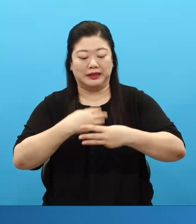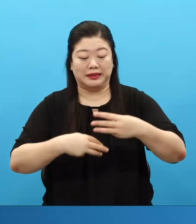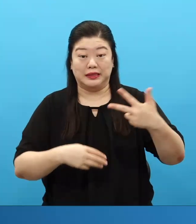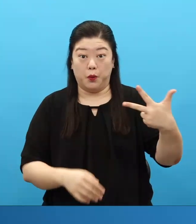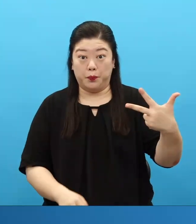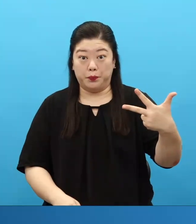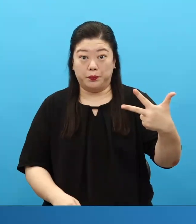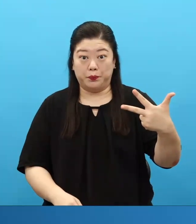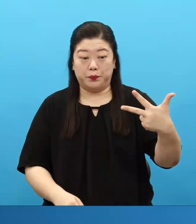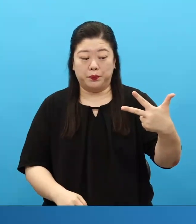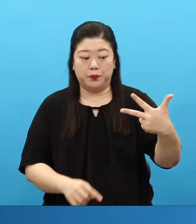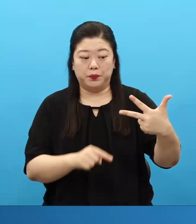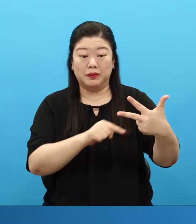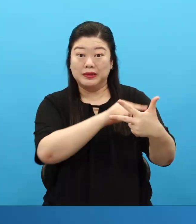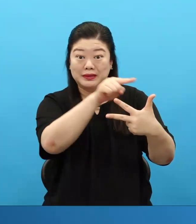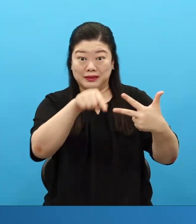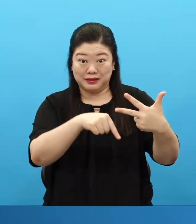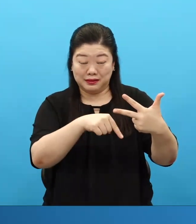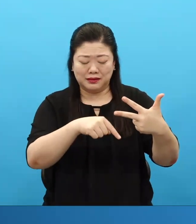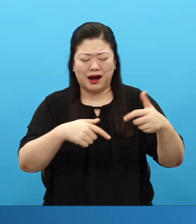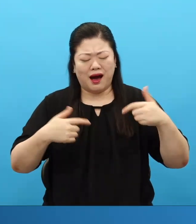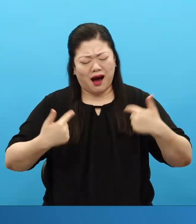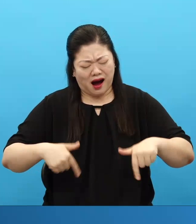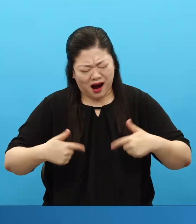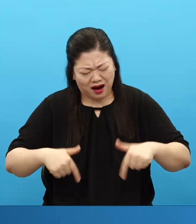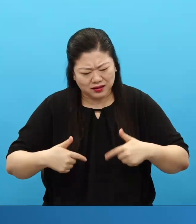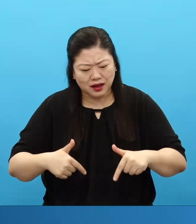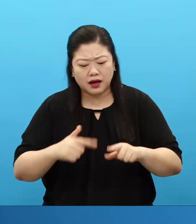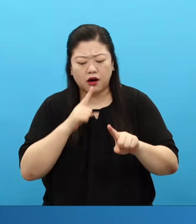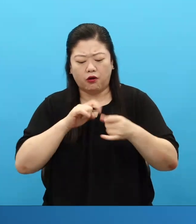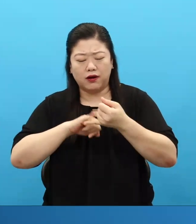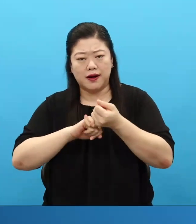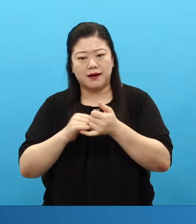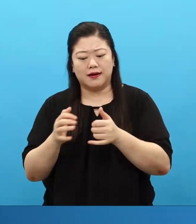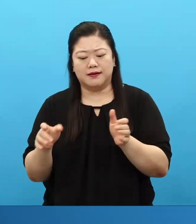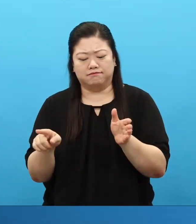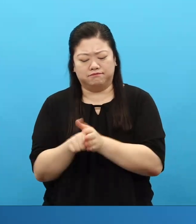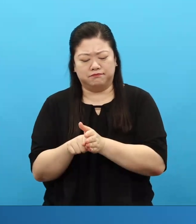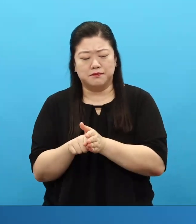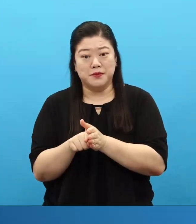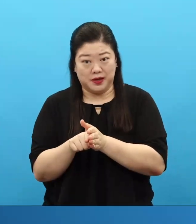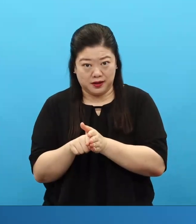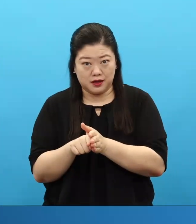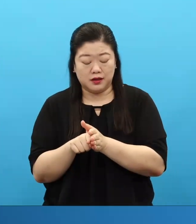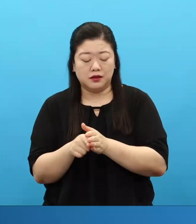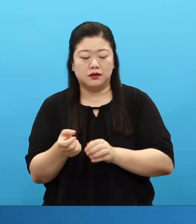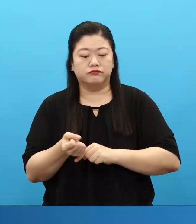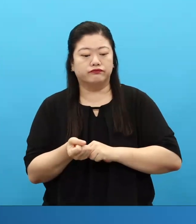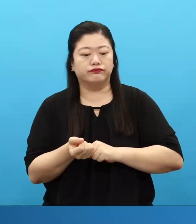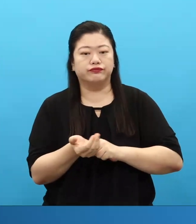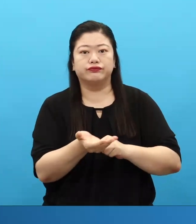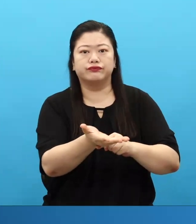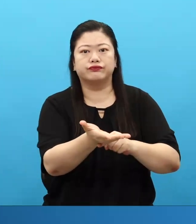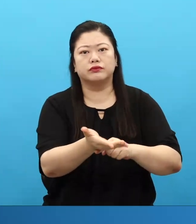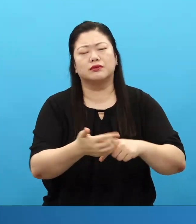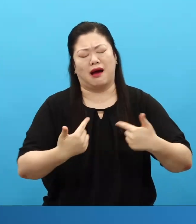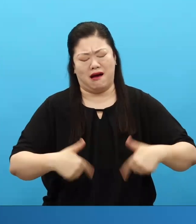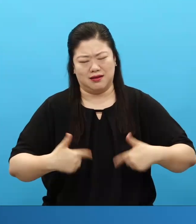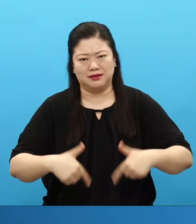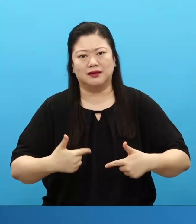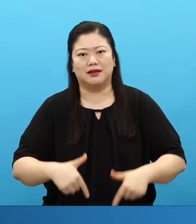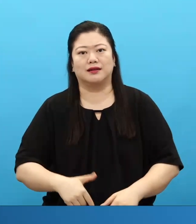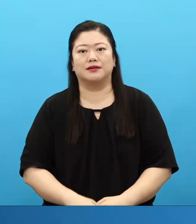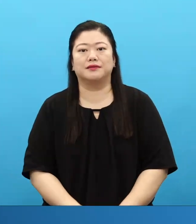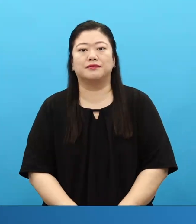언약 가지고 사람을 살렸어요. The common trait of the 7 remnants is that wherever they went, they were saving people with the important covenant. 이